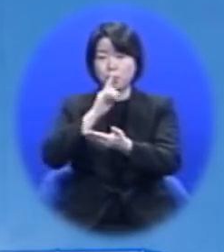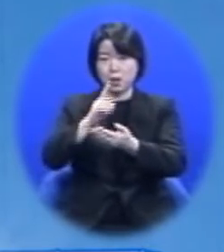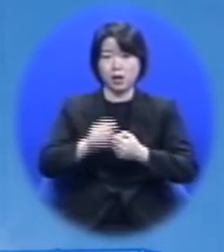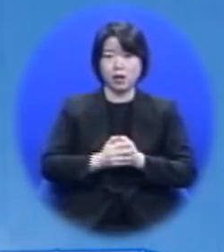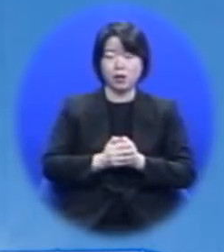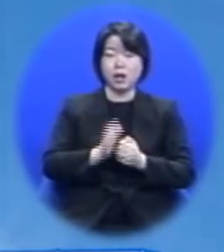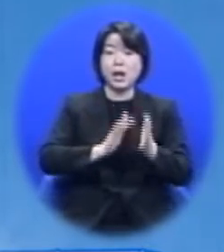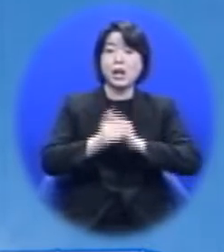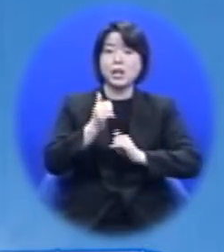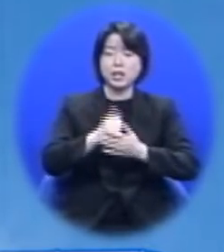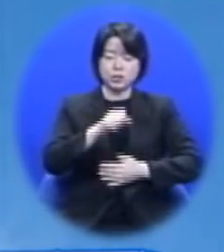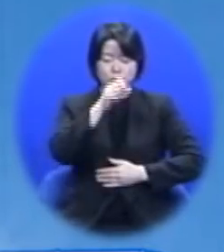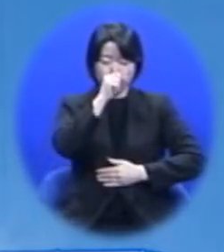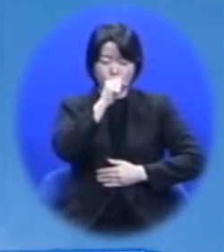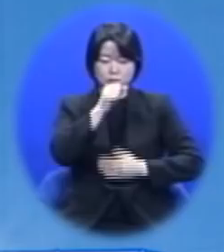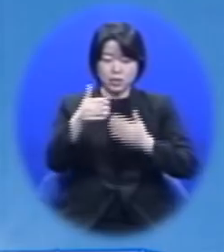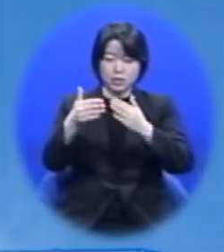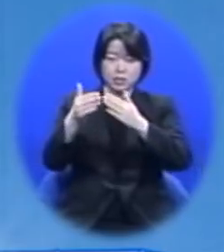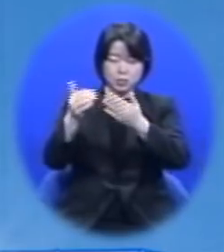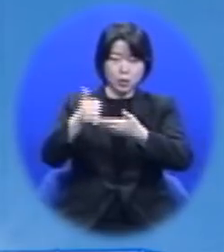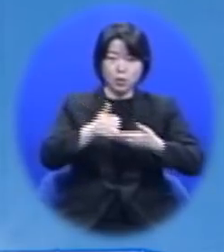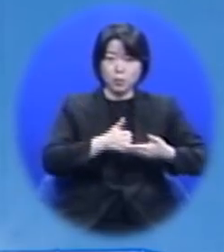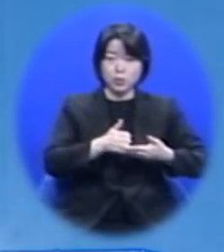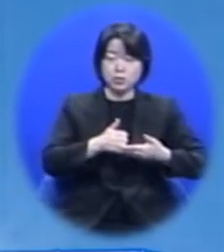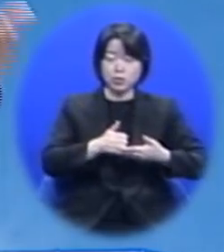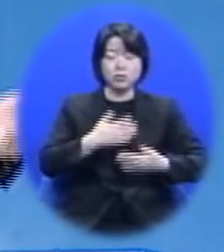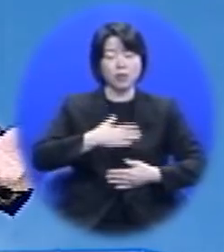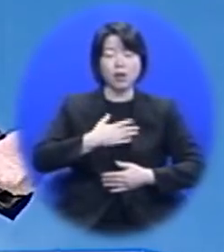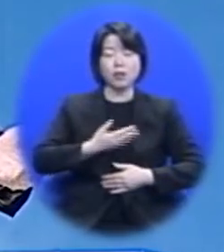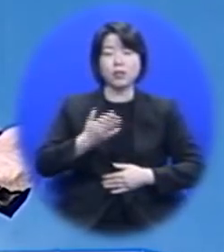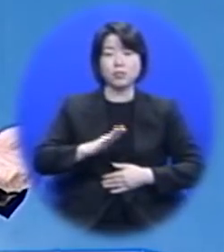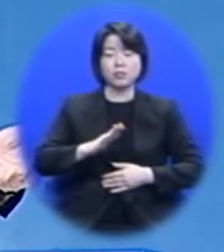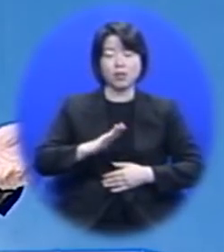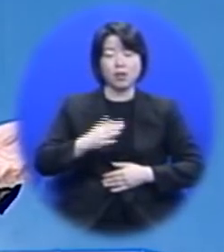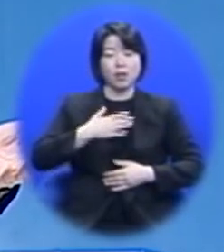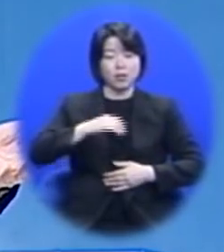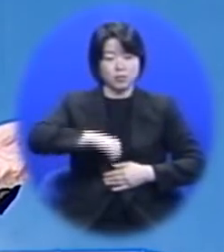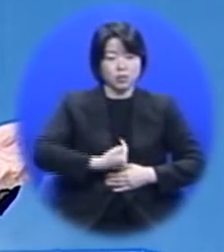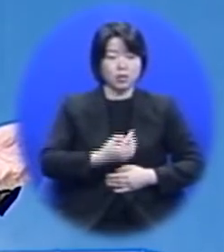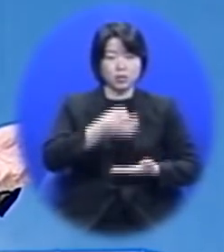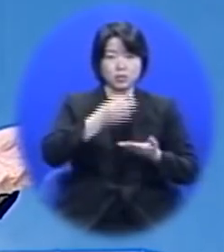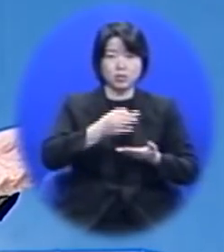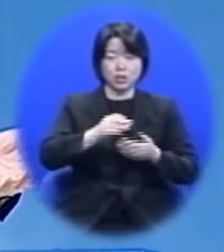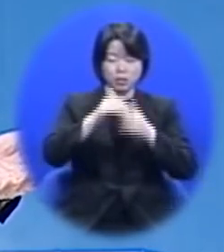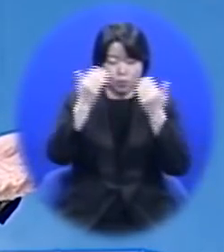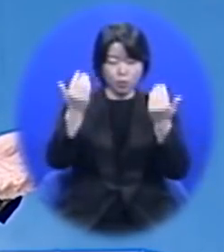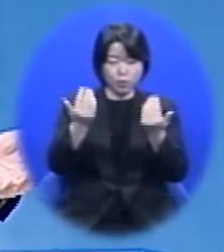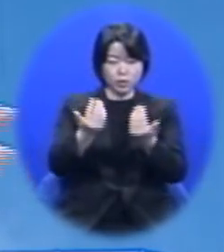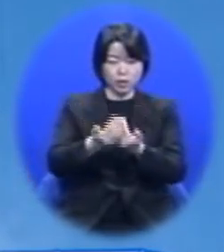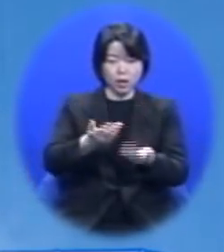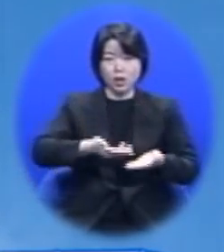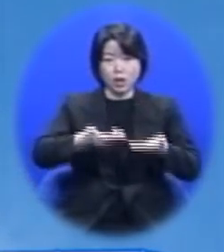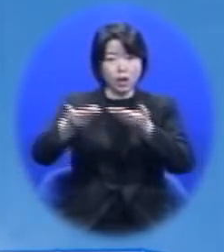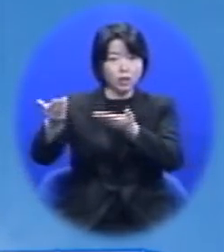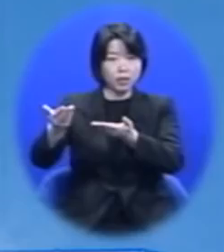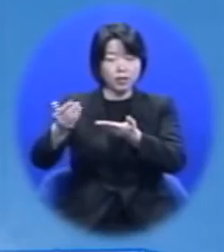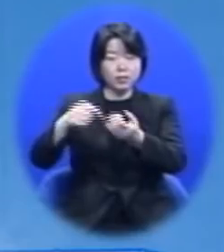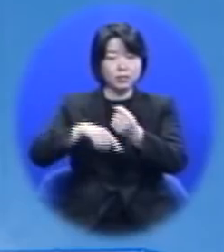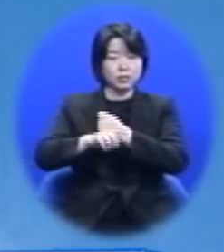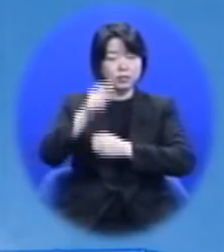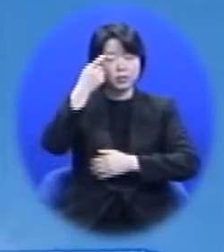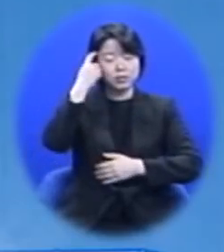뭐 충분히 이해가 되는데, 거의 자기 재산을 다 내놓겠다는 뜻이니, 이건 조금